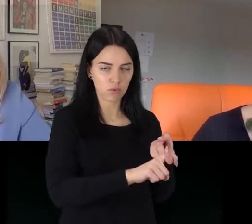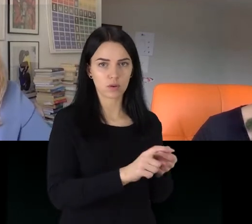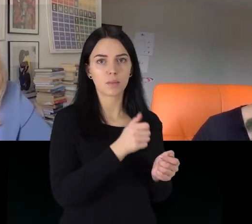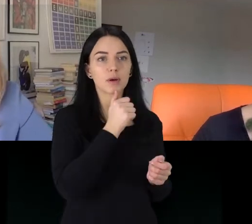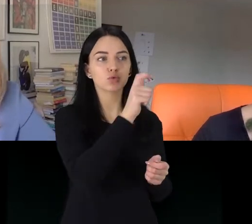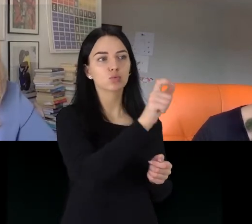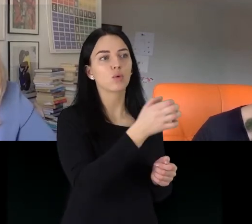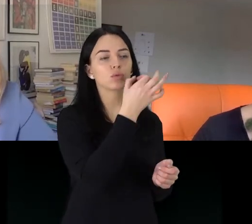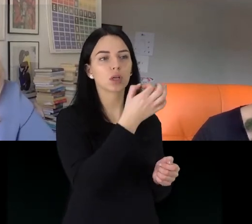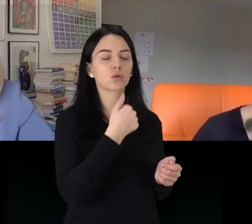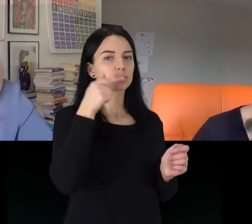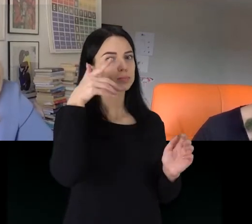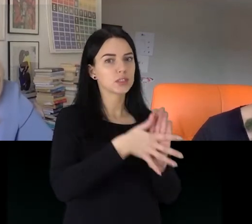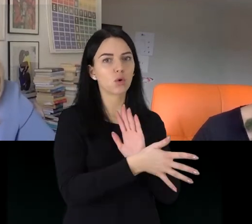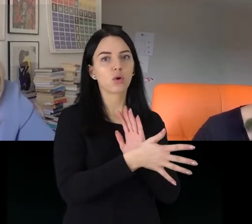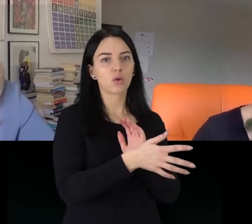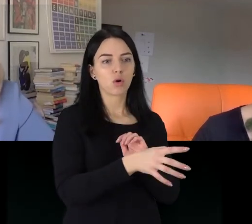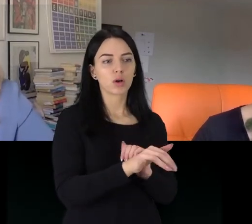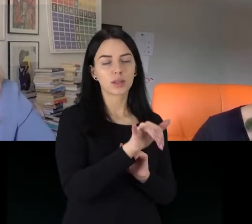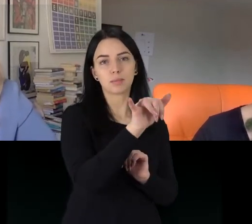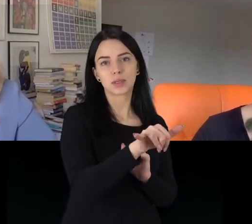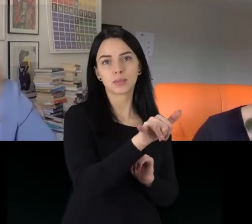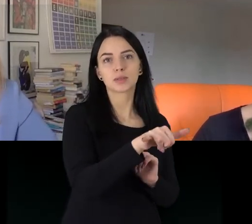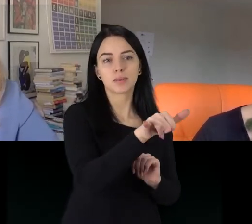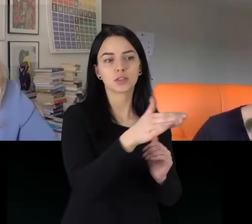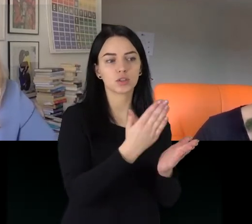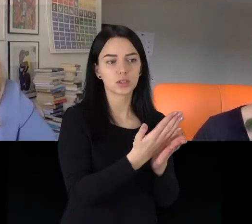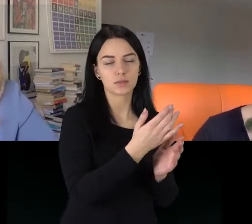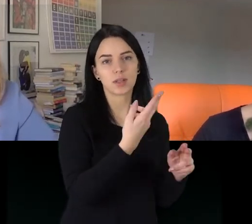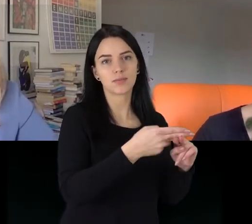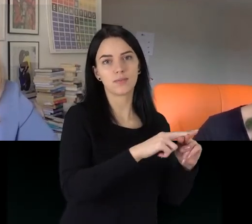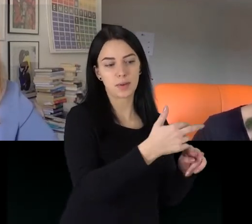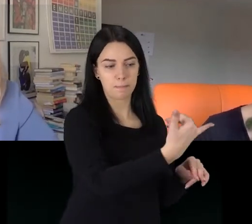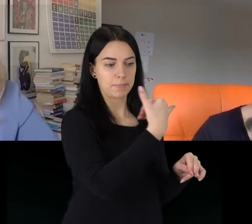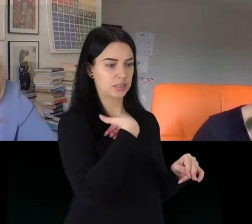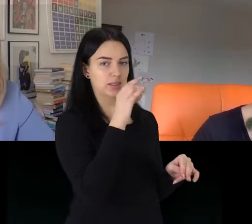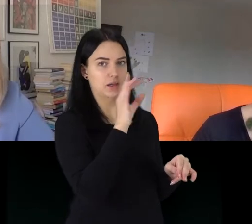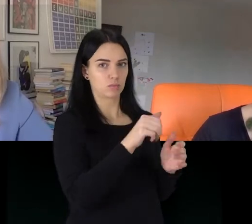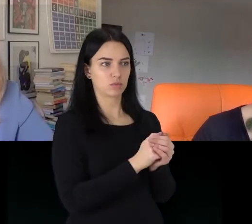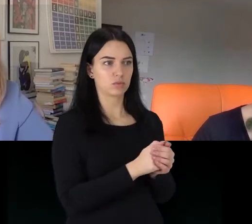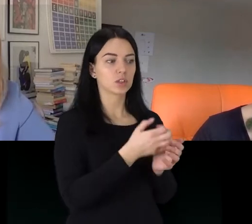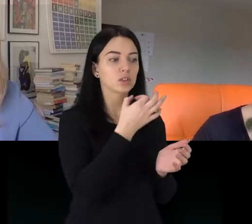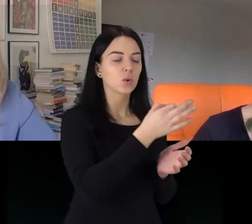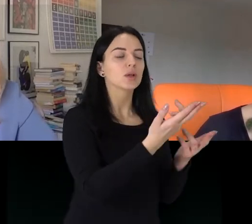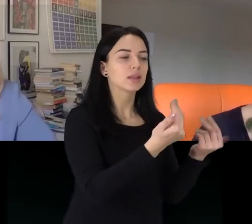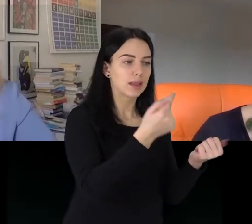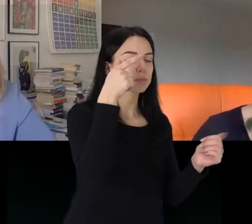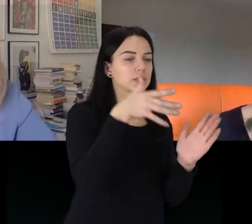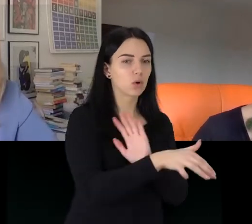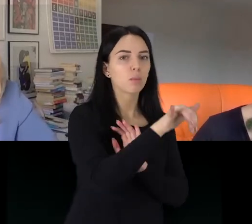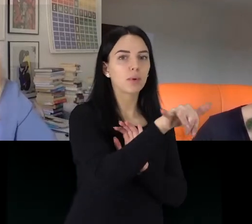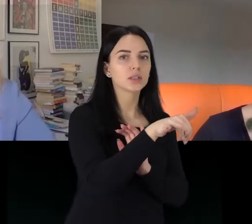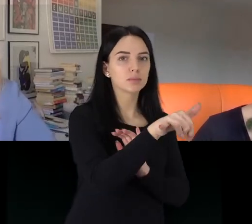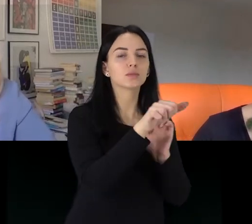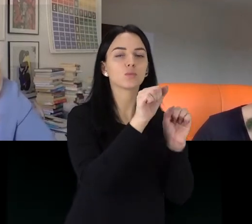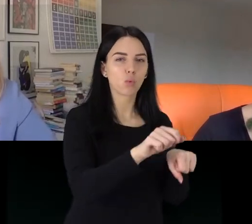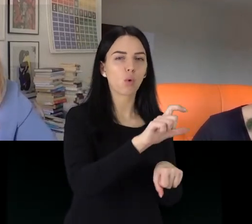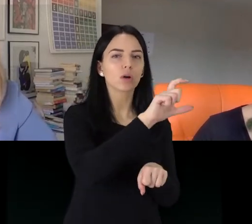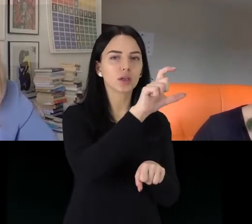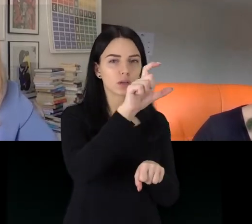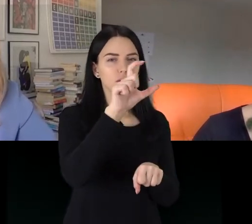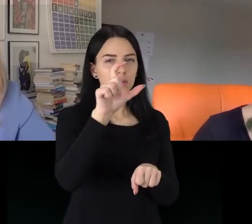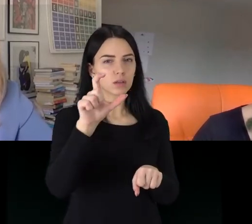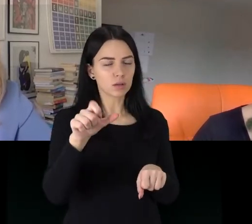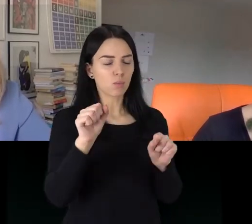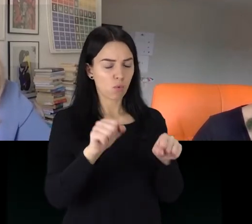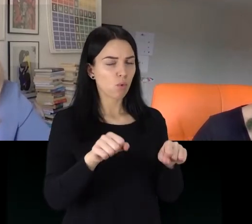pas psichologą, dėl to pas jūs nebeisiu. Aš sakau, jūs tikrai lankykitės pas psichologą visada ir ilgai, ir turėkite